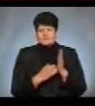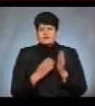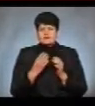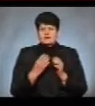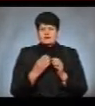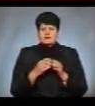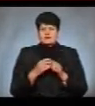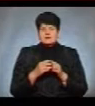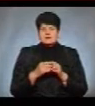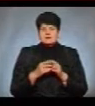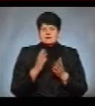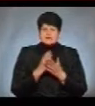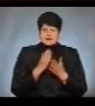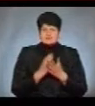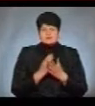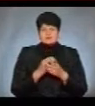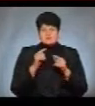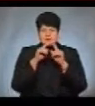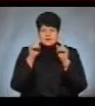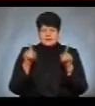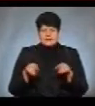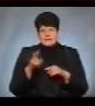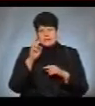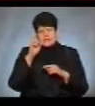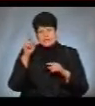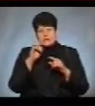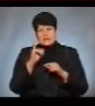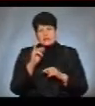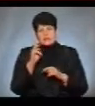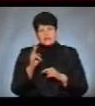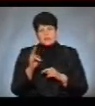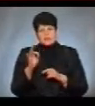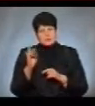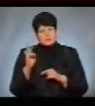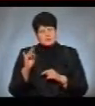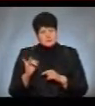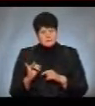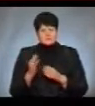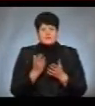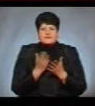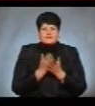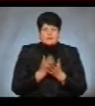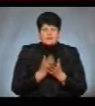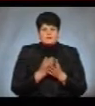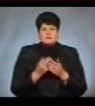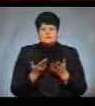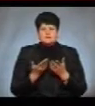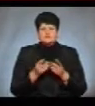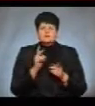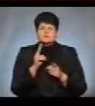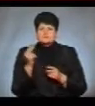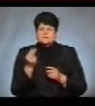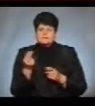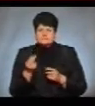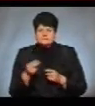наявність твори сакрального мистецтва, які там збережені іконостаси, цей, до яких школи відносяться. Є там